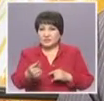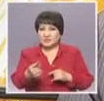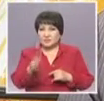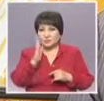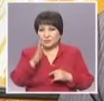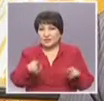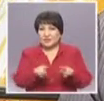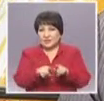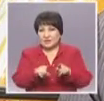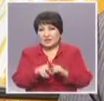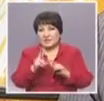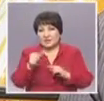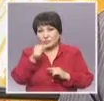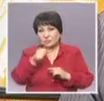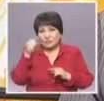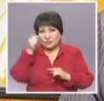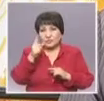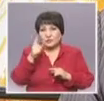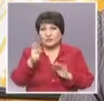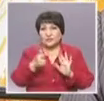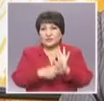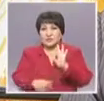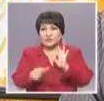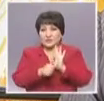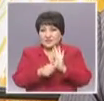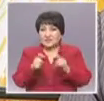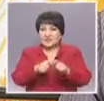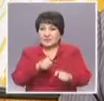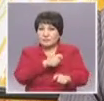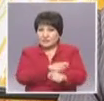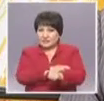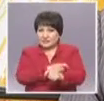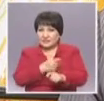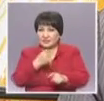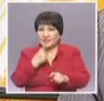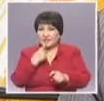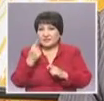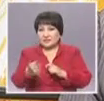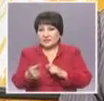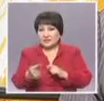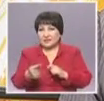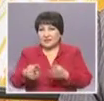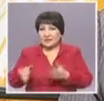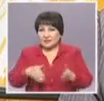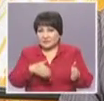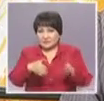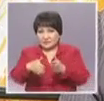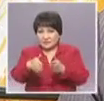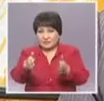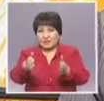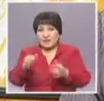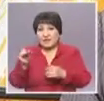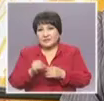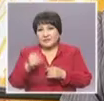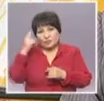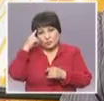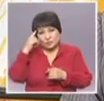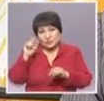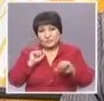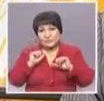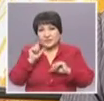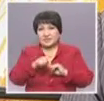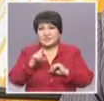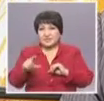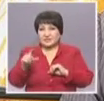году, 186 километров длина трассы. И я думаю, что спортсмены настроены